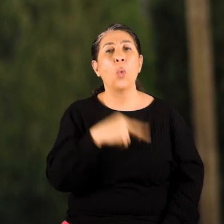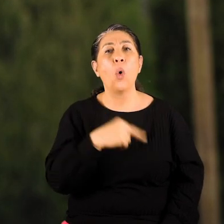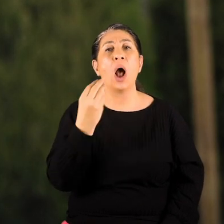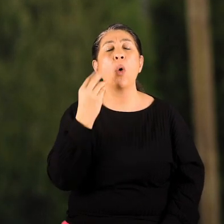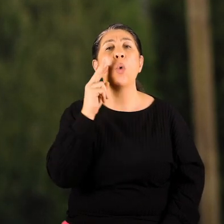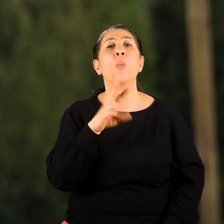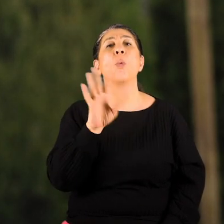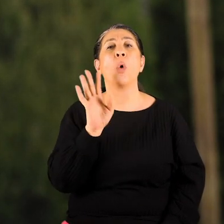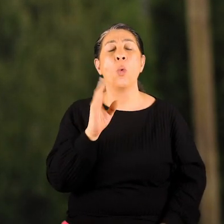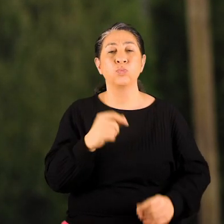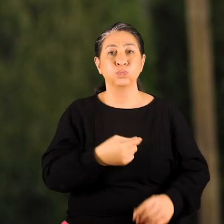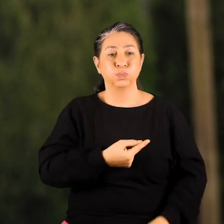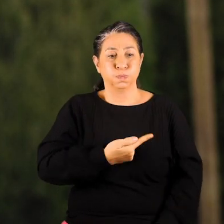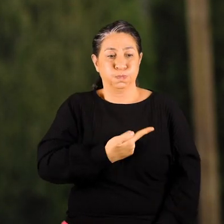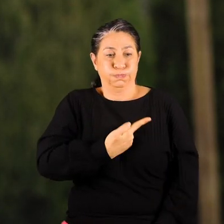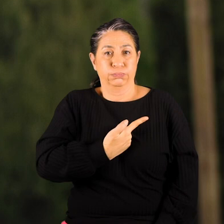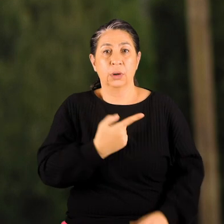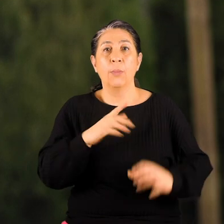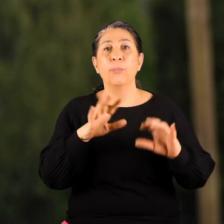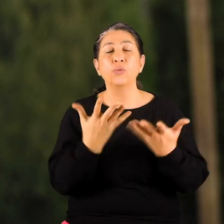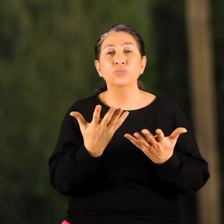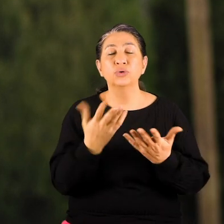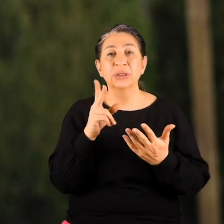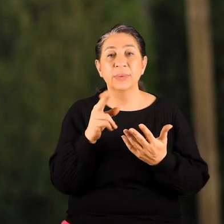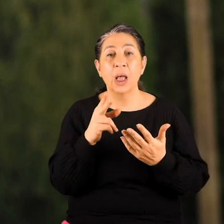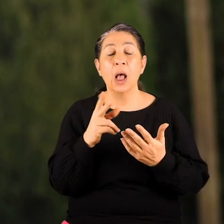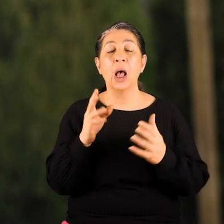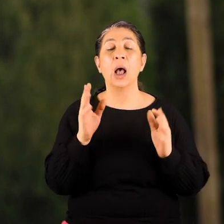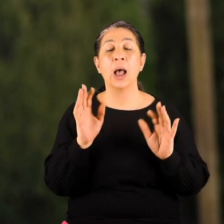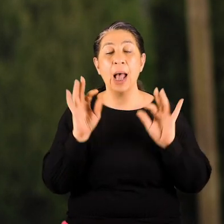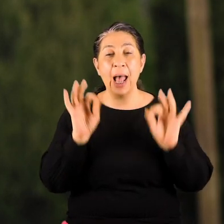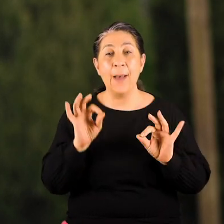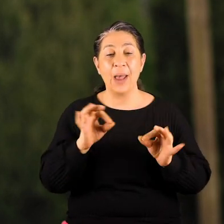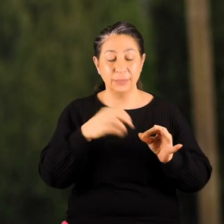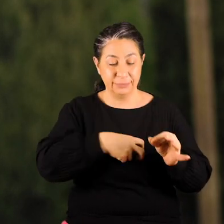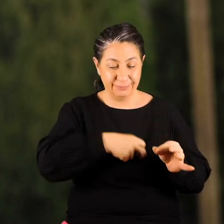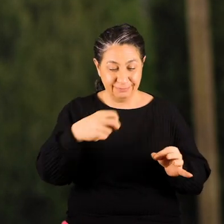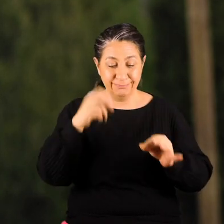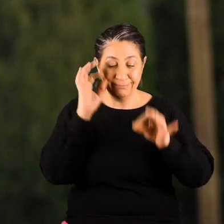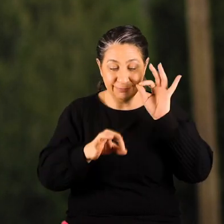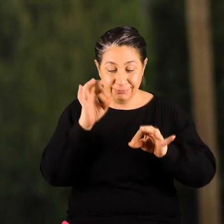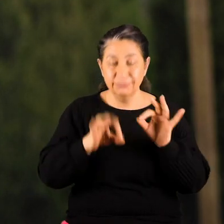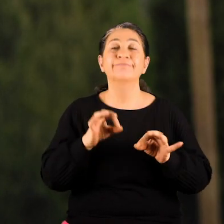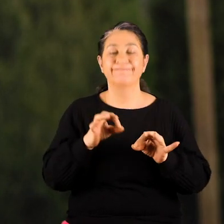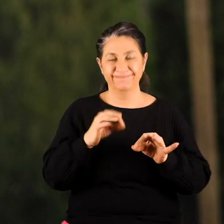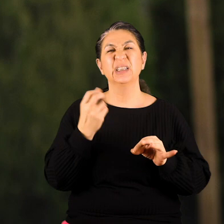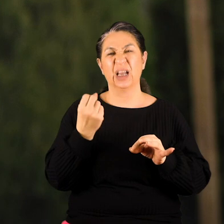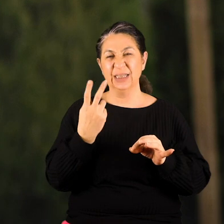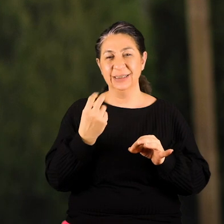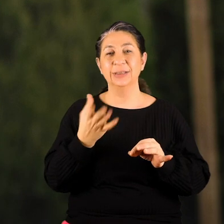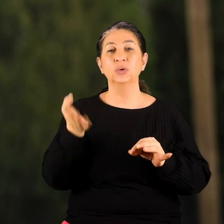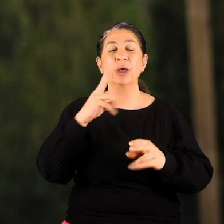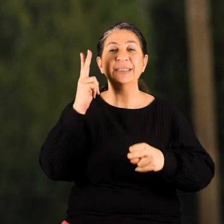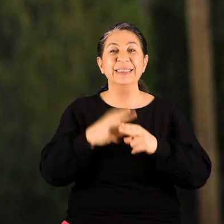artık. Ha, büyümüş ve şeklini bozmuş. Ardından hemen biyopsi ve teşhis kondu. Sonra